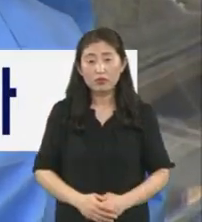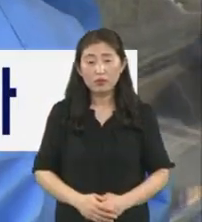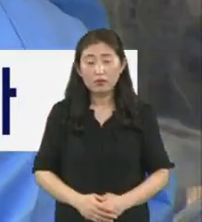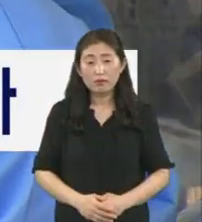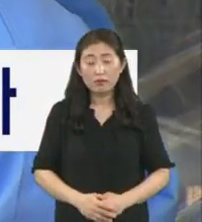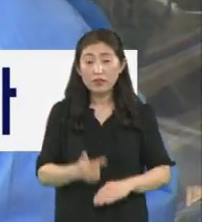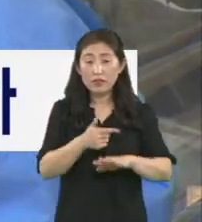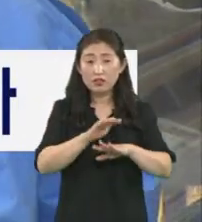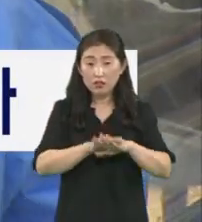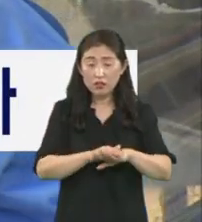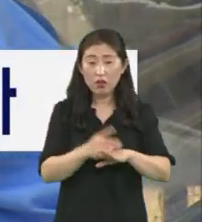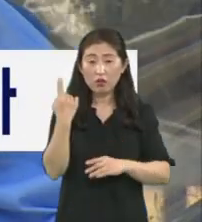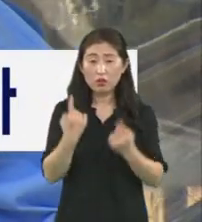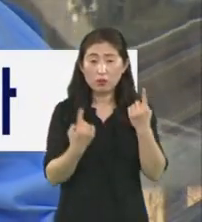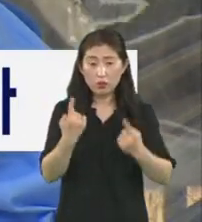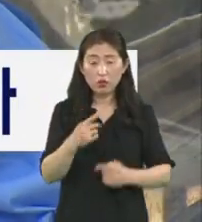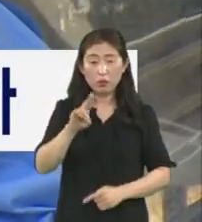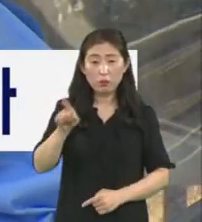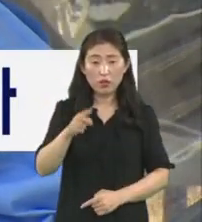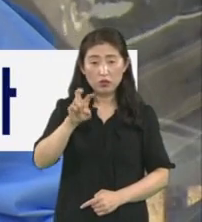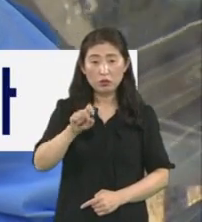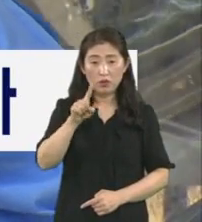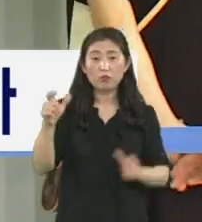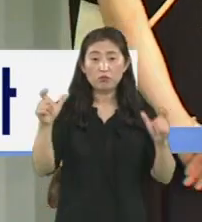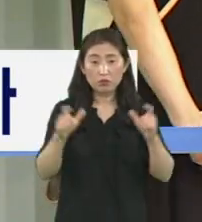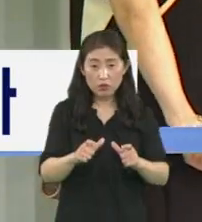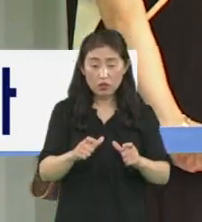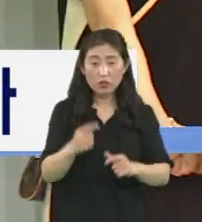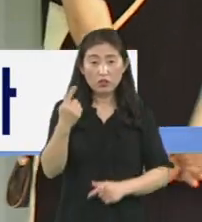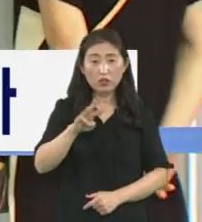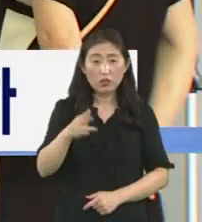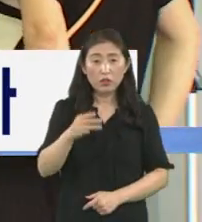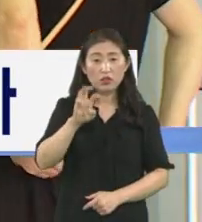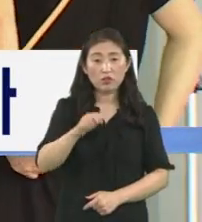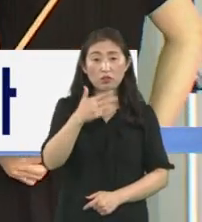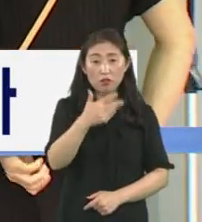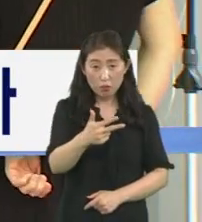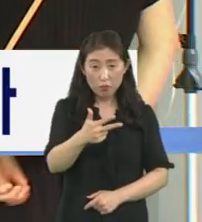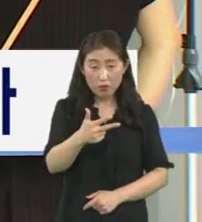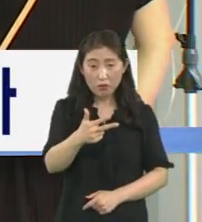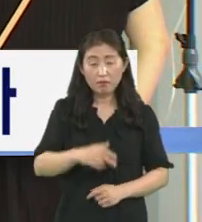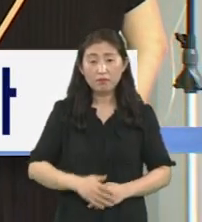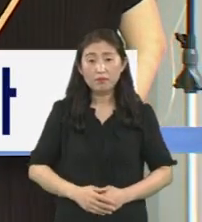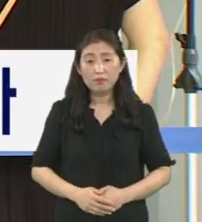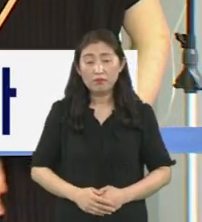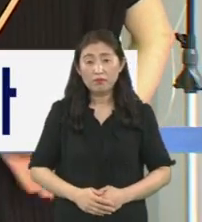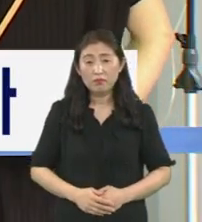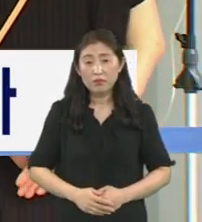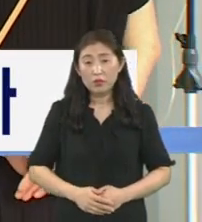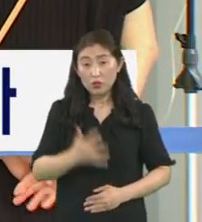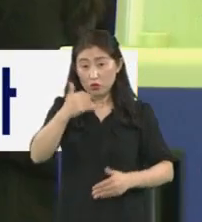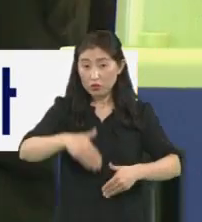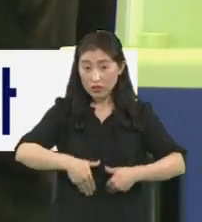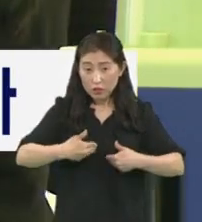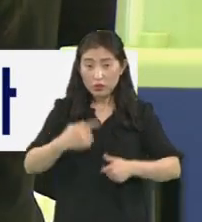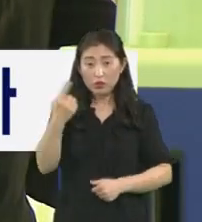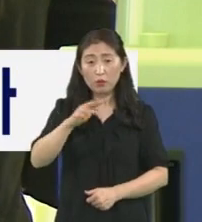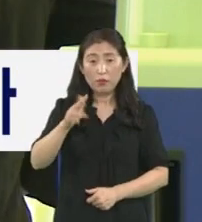이어갔습니다. 대전은 전날보다 121명 감소한 1,337명이 확진 판정을 받았고